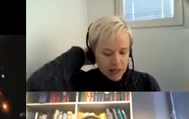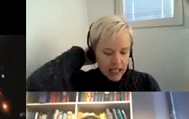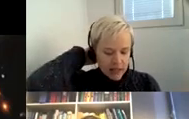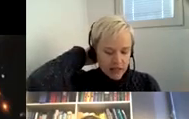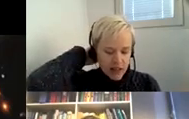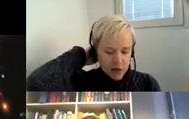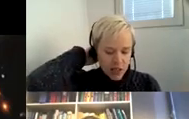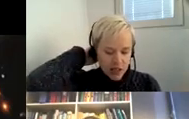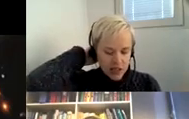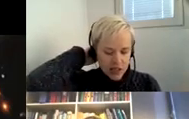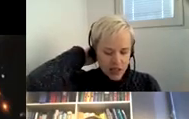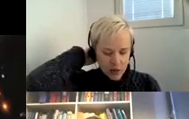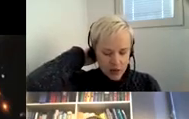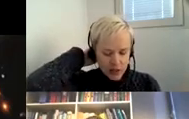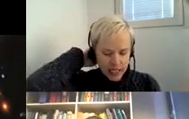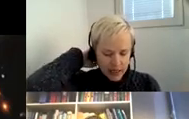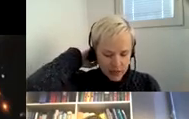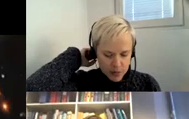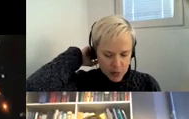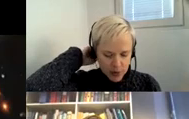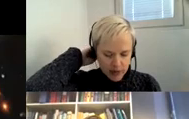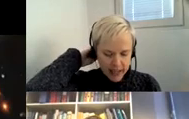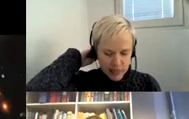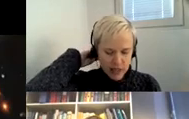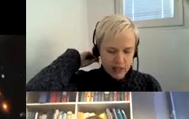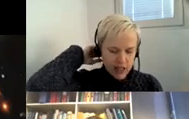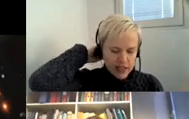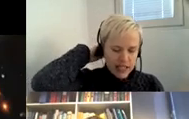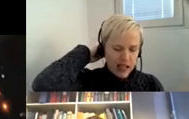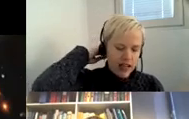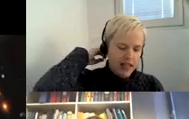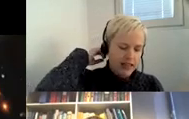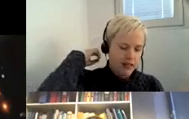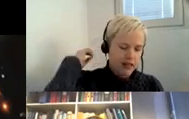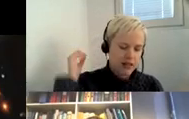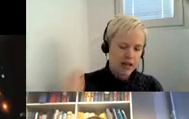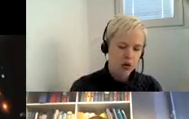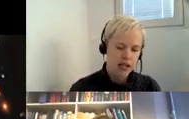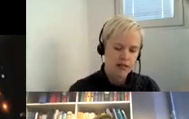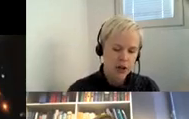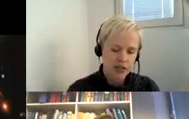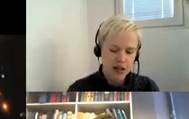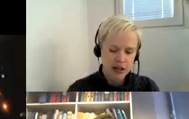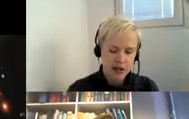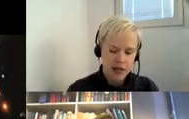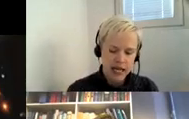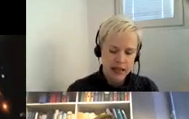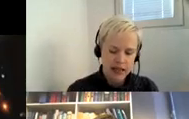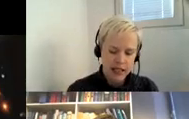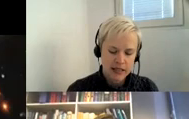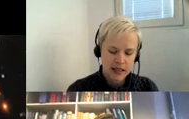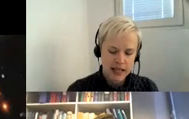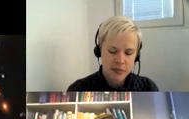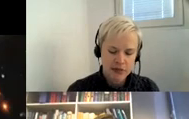Vähän tälleen rautalangasta ikään kuin vielä pyydän vääntämään tavallaan sillä lailla, että Euclid, voiko se antaa